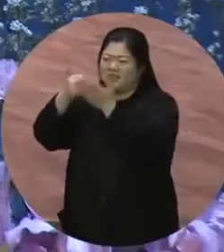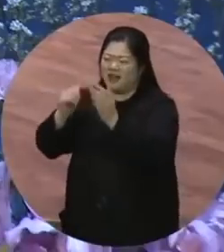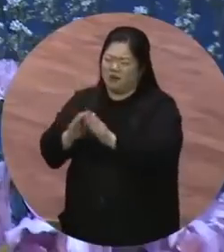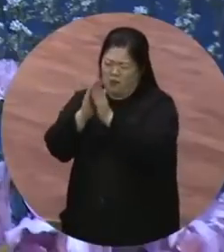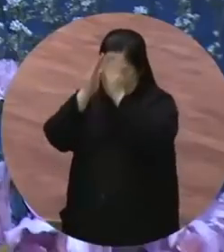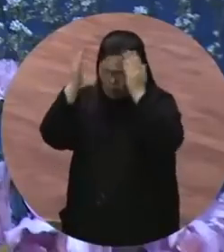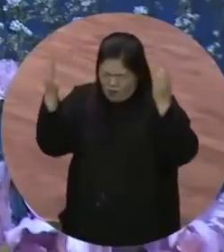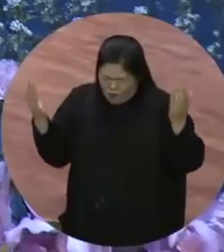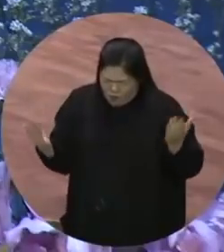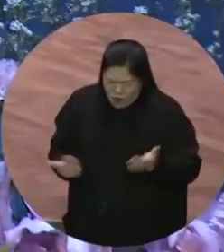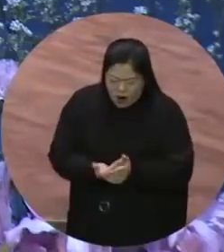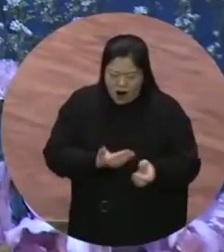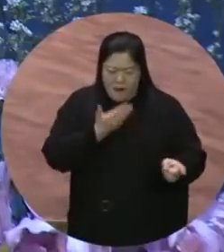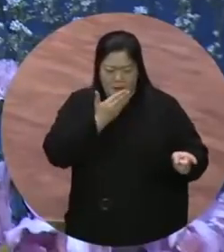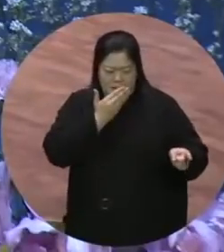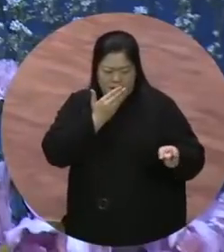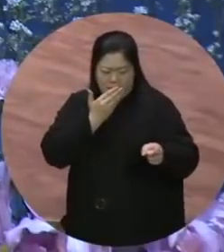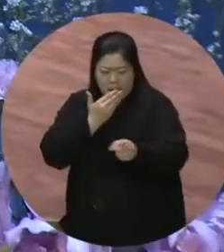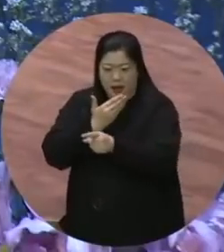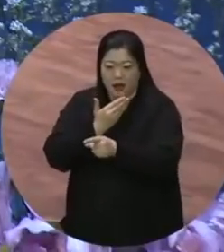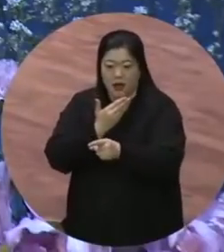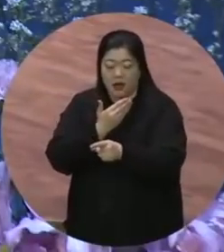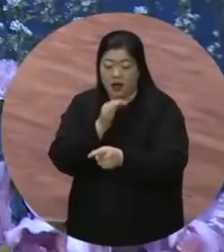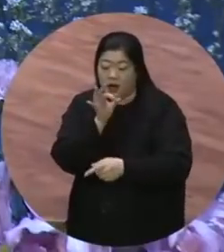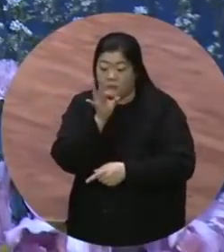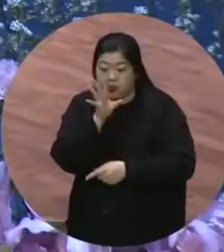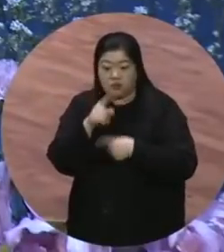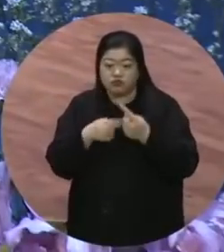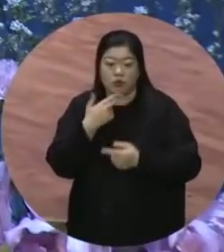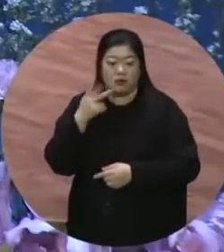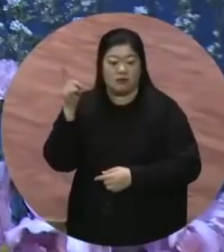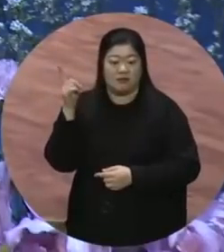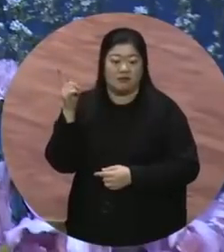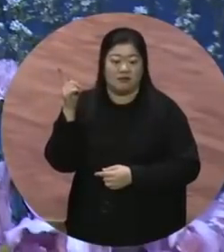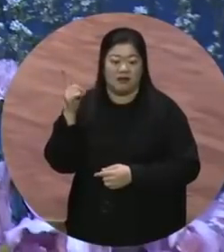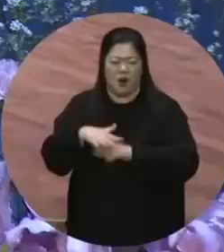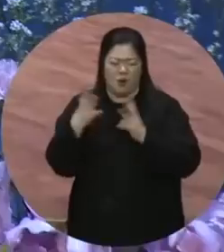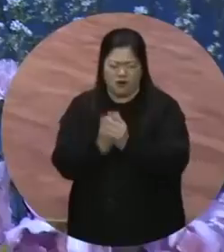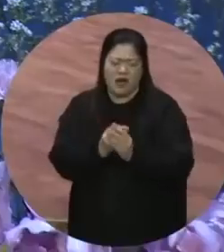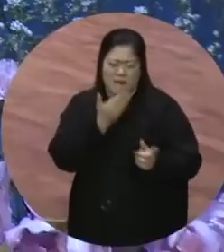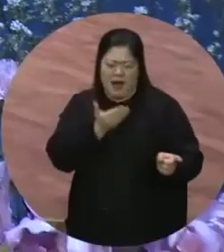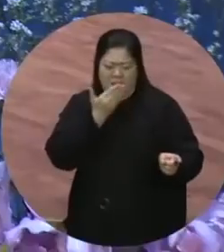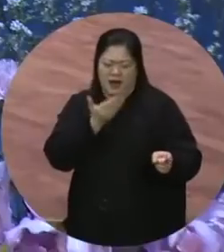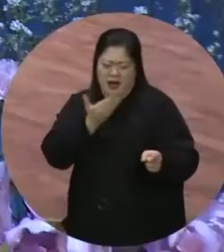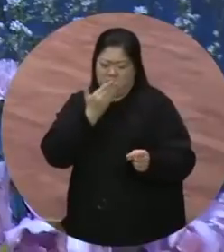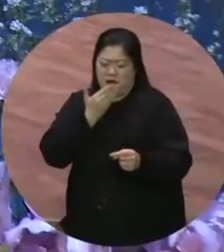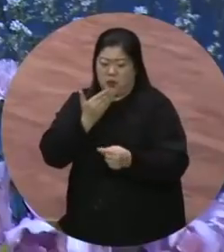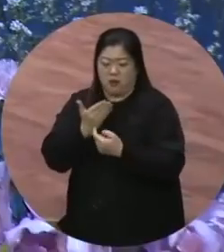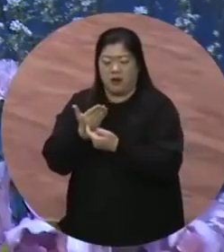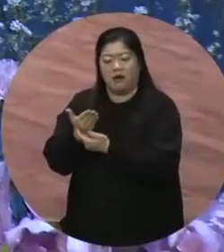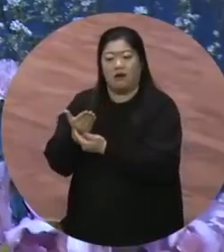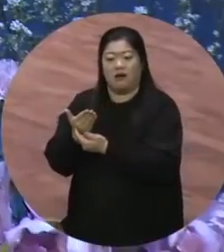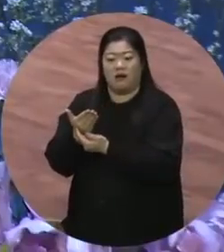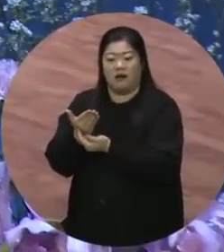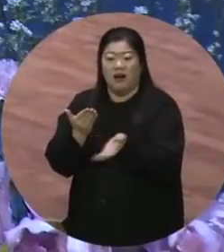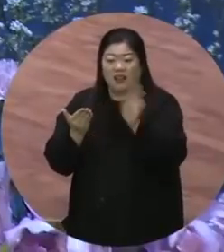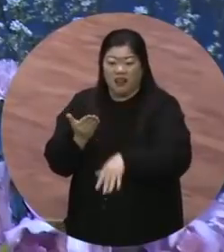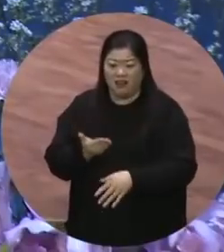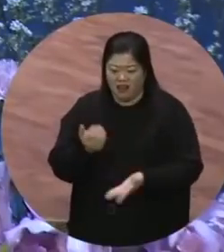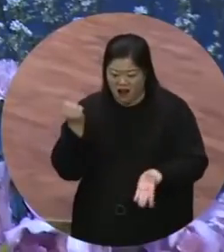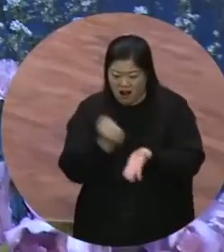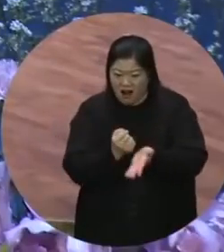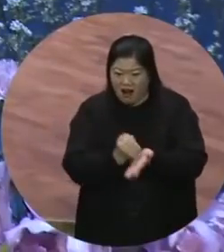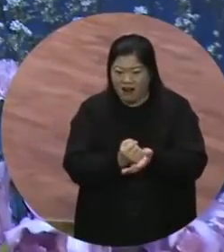절대 가능으로 만드신다고. 아멘. 절대 가능으로 만드신 분이에요. 그런데 무슨 부정적인 말할 게 뭐가